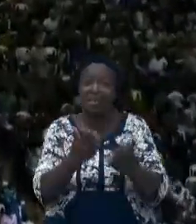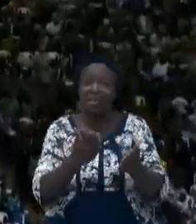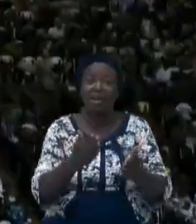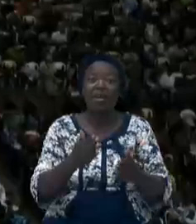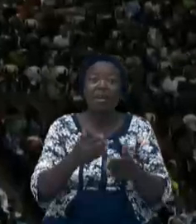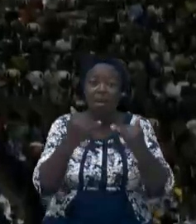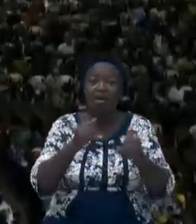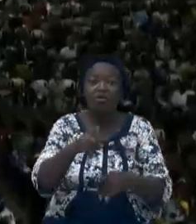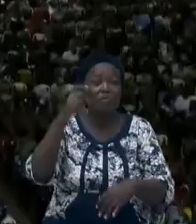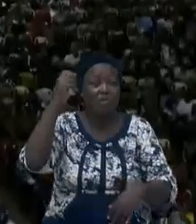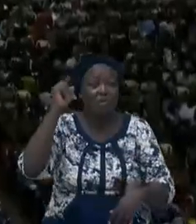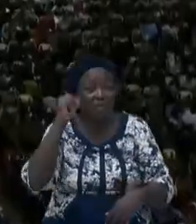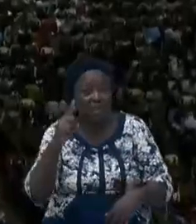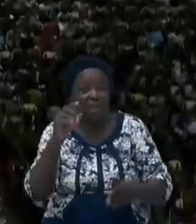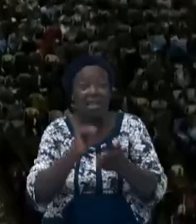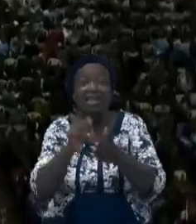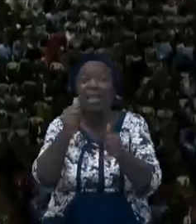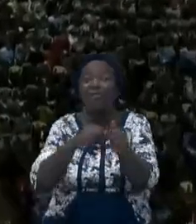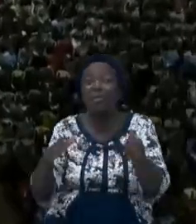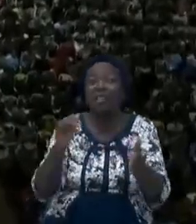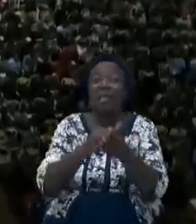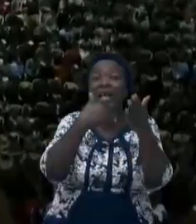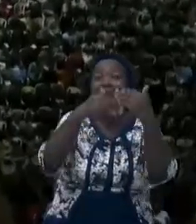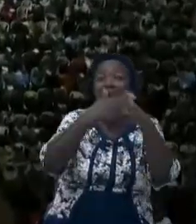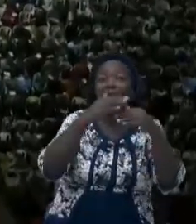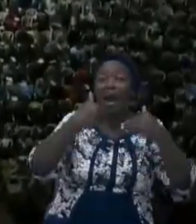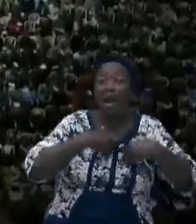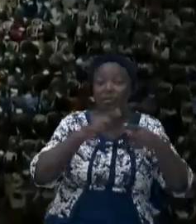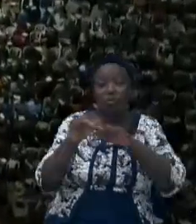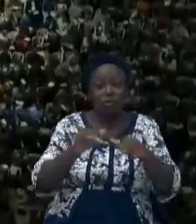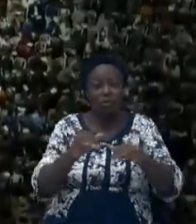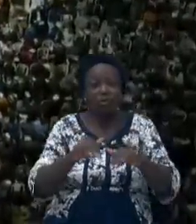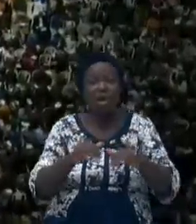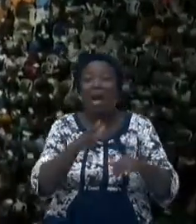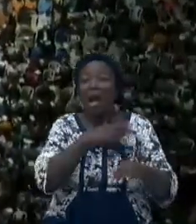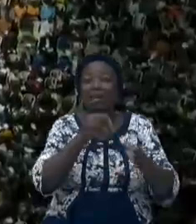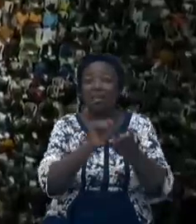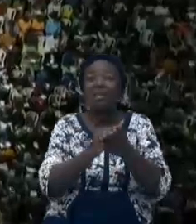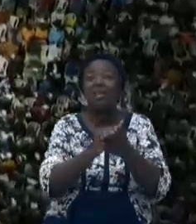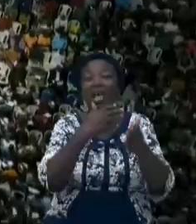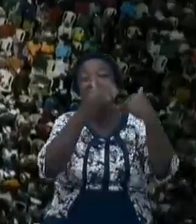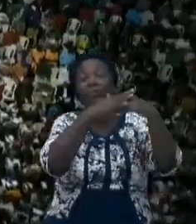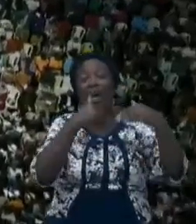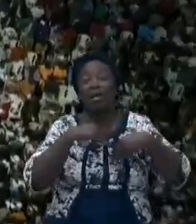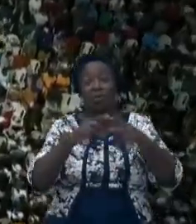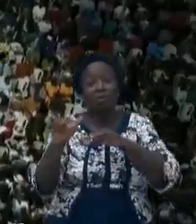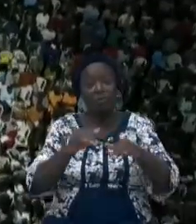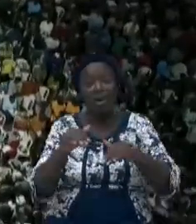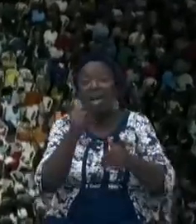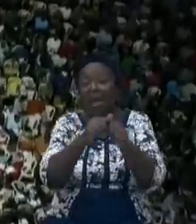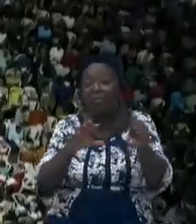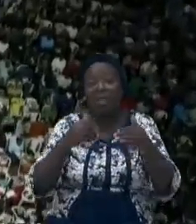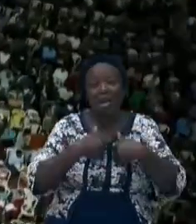déjà dû comprend tout ce que le ciel doit faire le christ doit